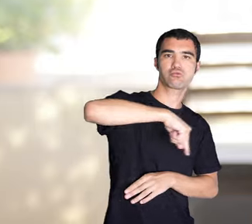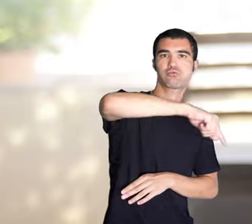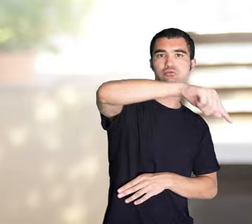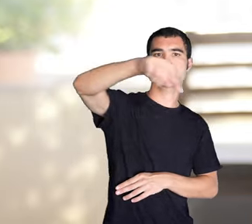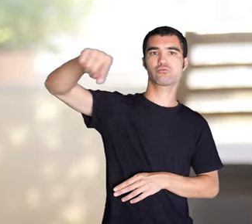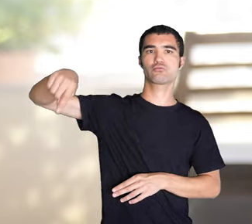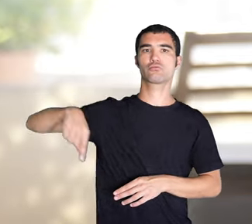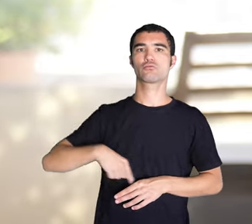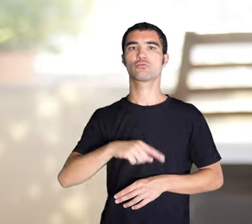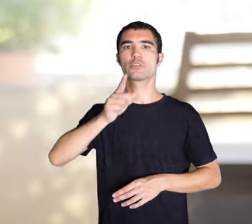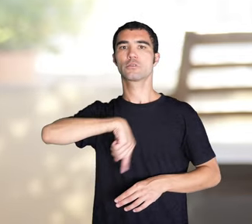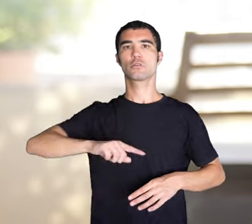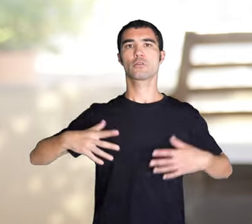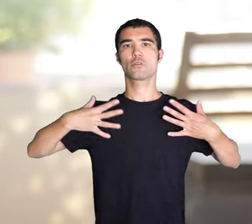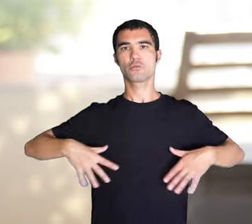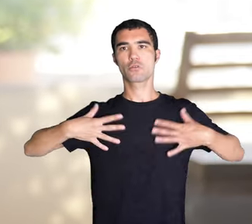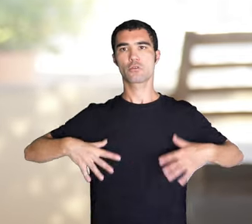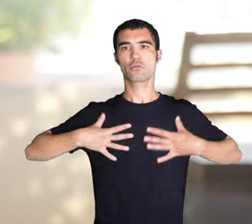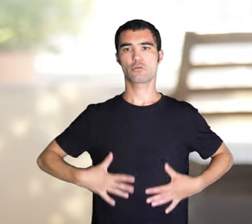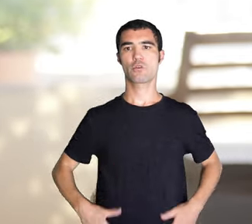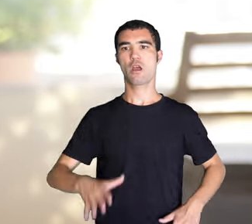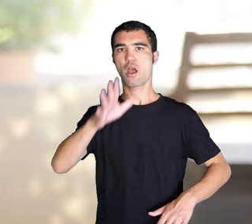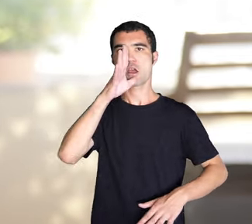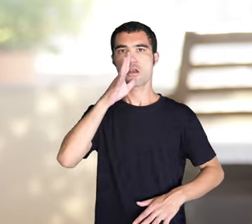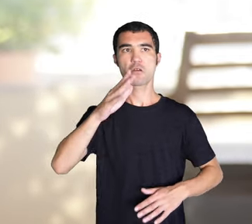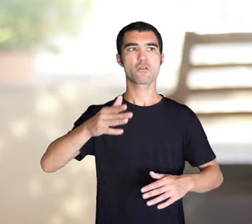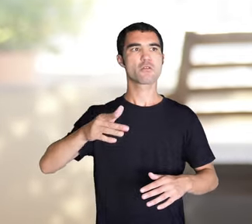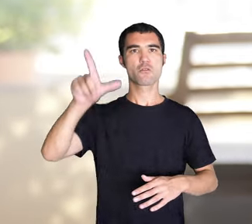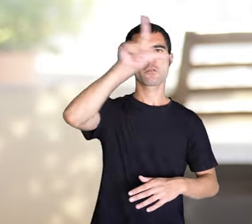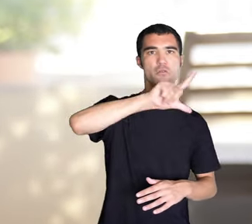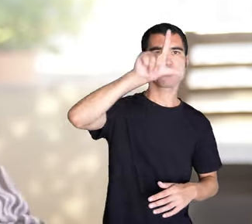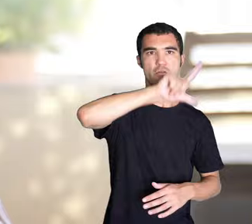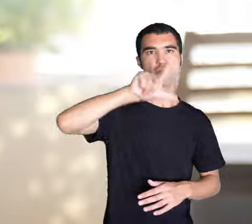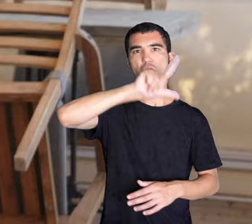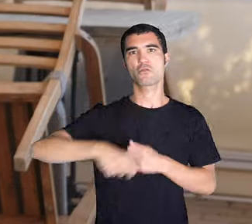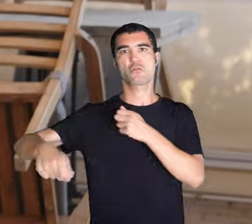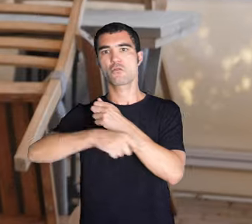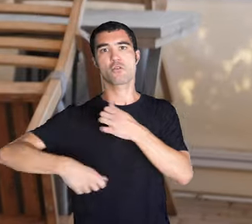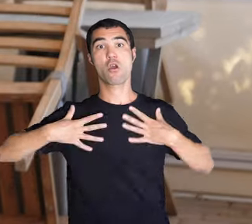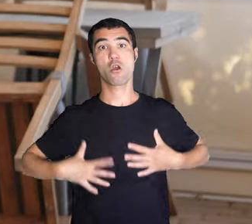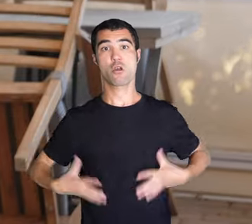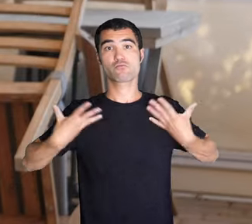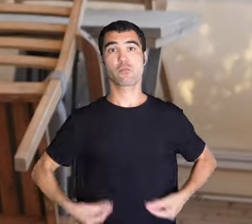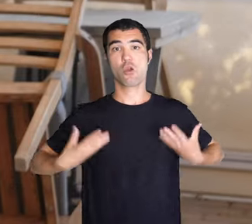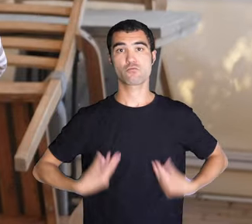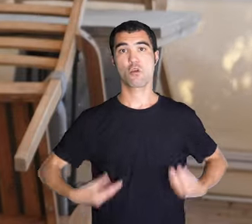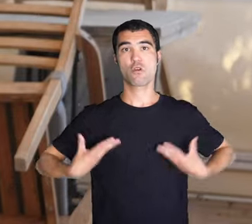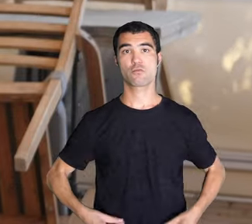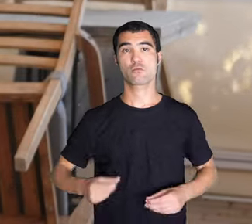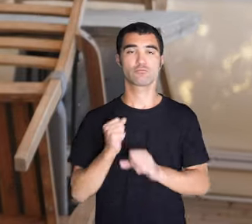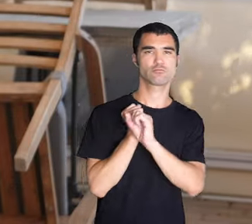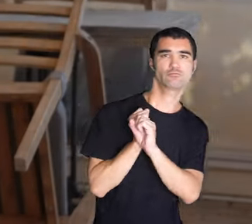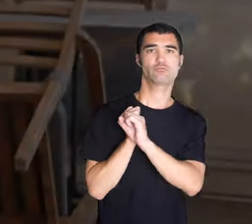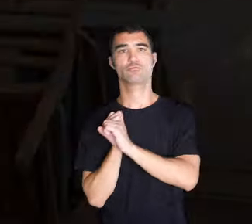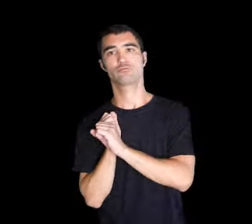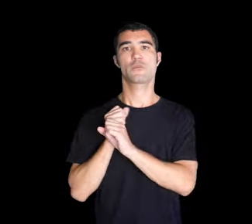Amb una roba d'aigua, el mes de juliol, amb el mes de juny, amb una roba d'aigua. Això, per la professor que ja del bau,